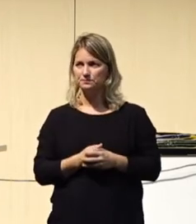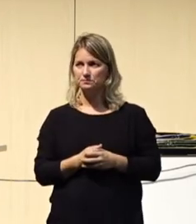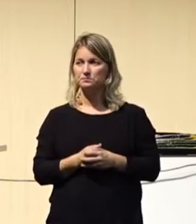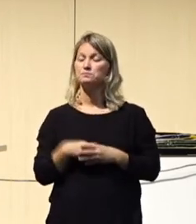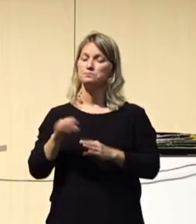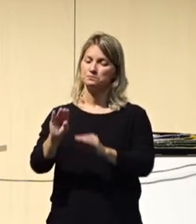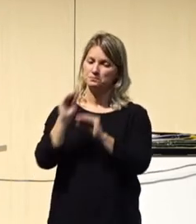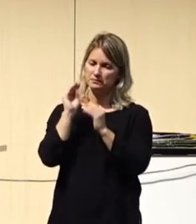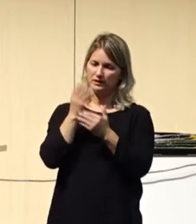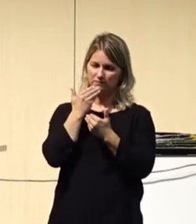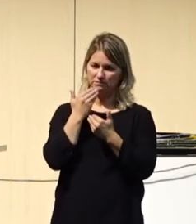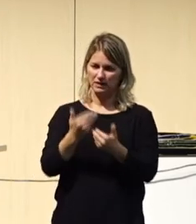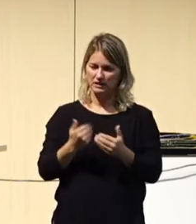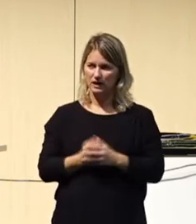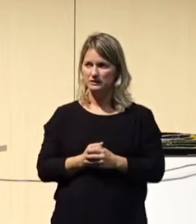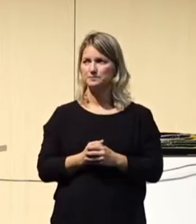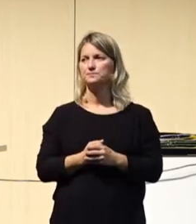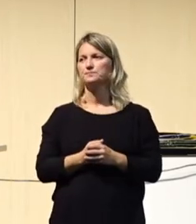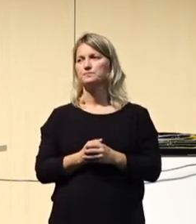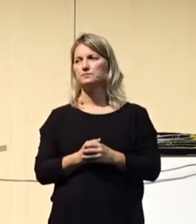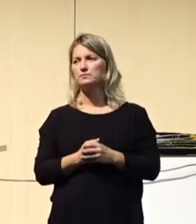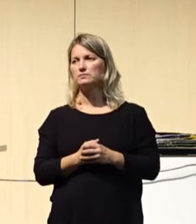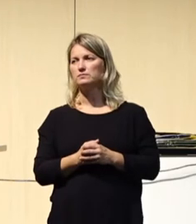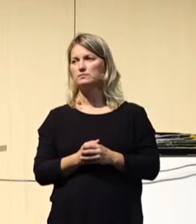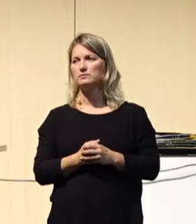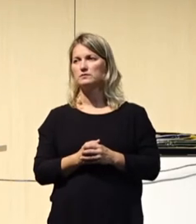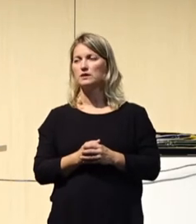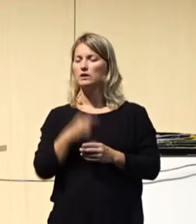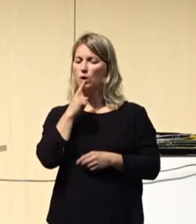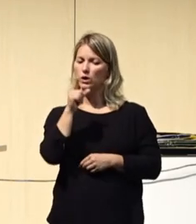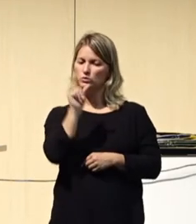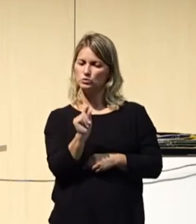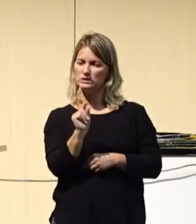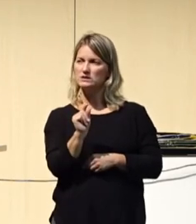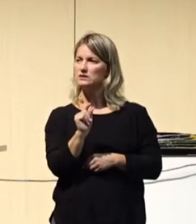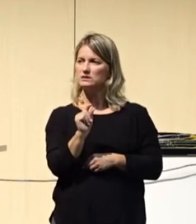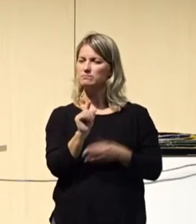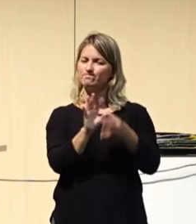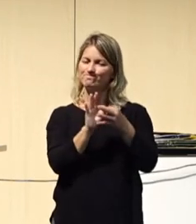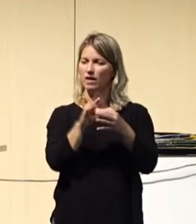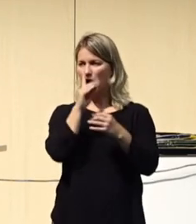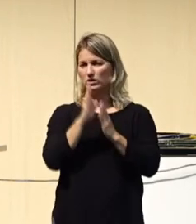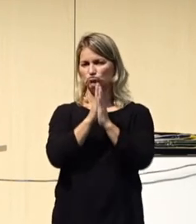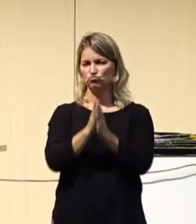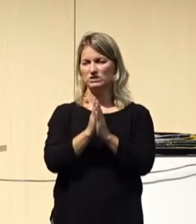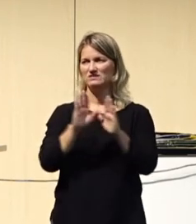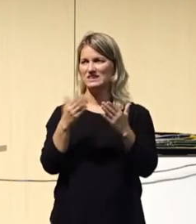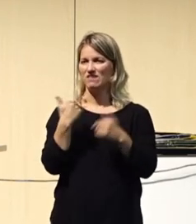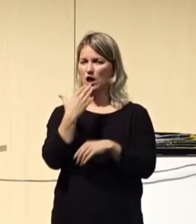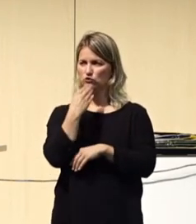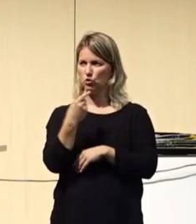herzlichen Dank für die Beantwortung der Fragen. Ich noch eine kleine Schlussbemerkung verbunden mit einer Bitte. Es wäre schön, wenn Sie